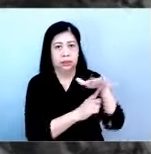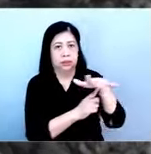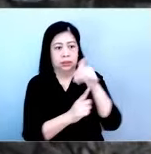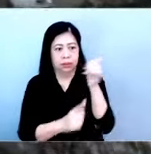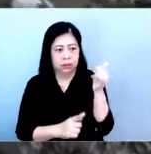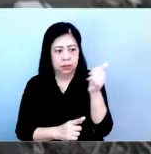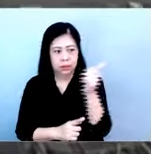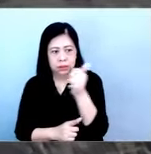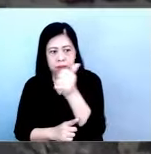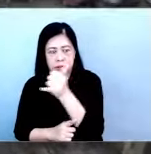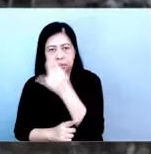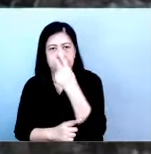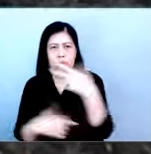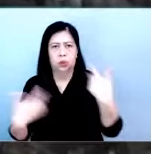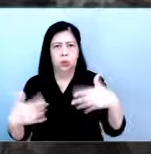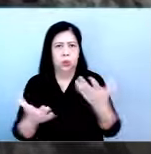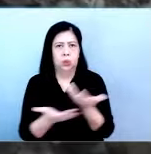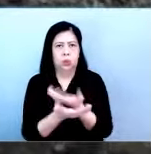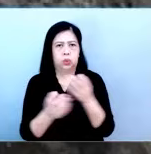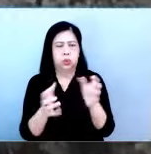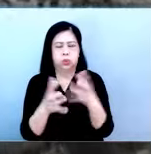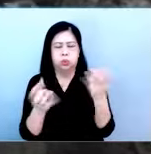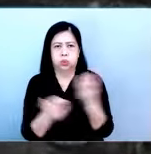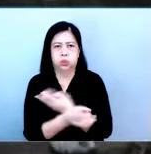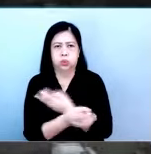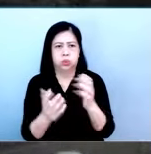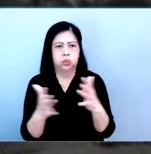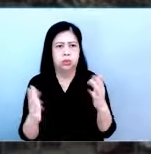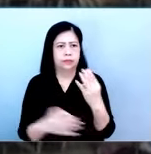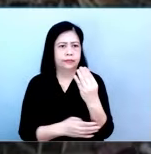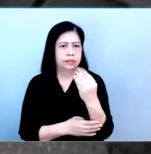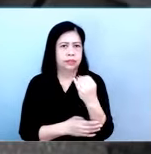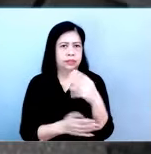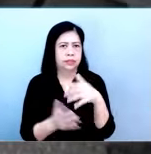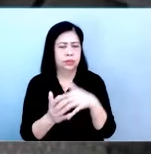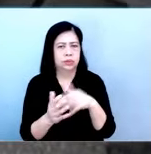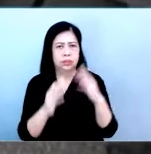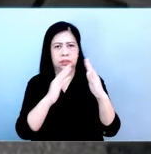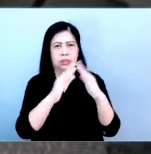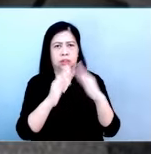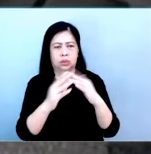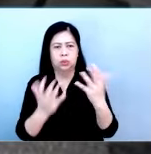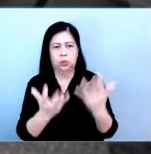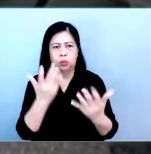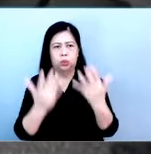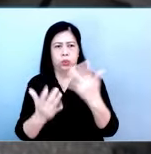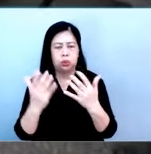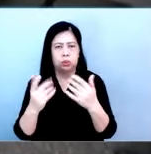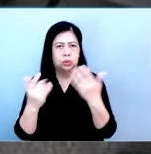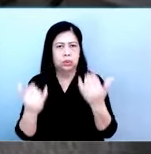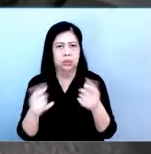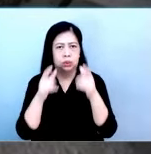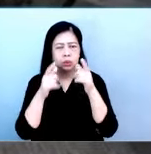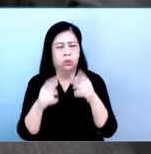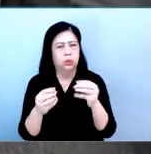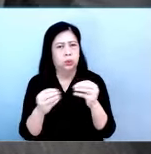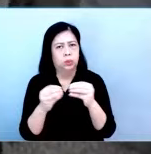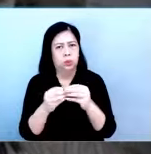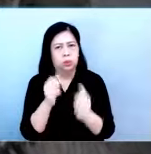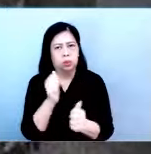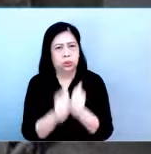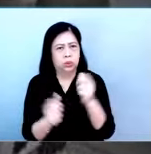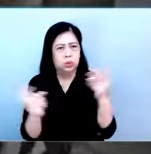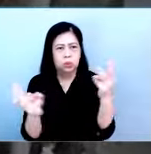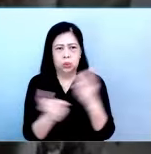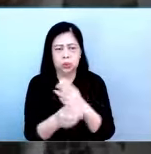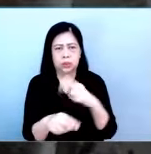ng pinsala ng sunog. Tinatayang nasa 14,000 bahay ang nasunog. Ito na ngayon ang itinuturing na pinakamalalang